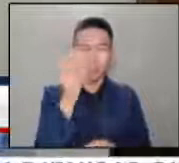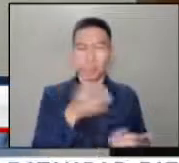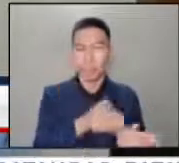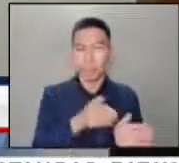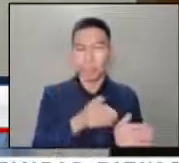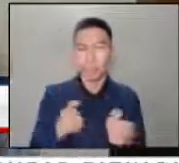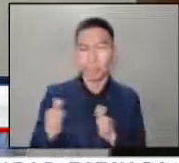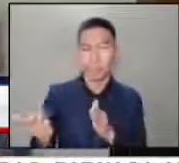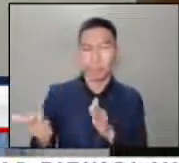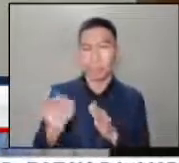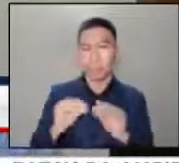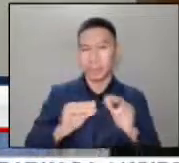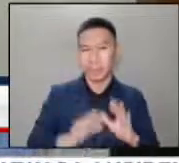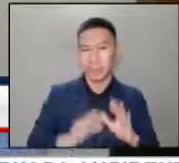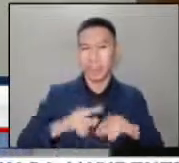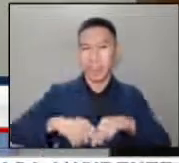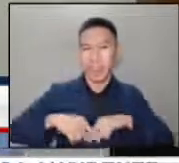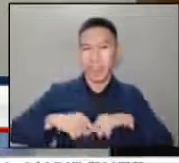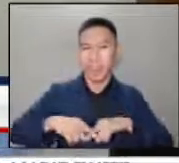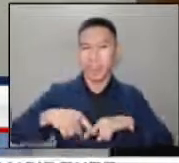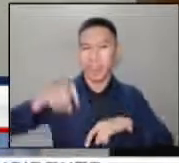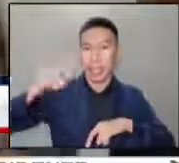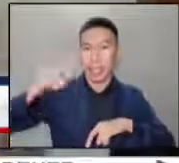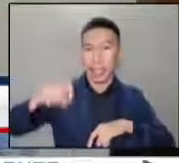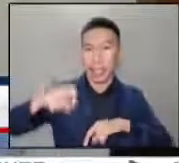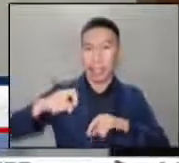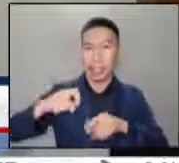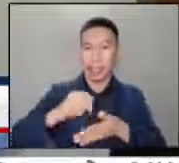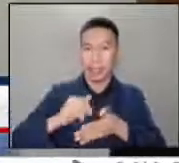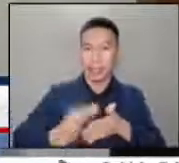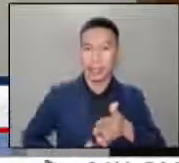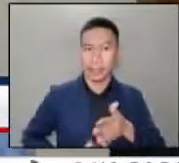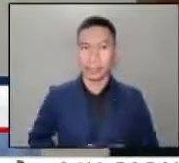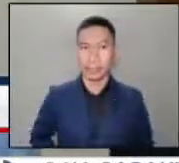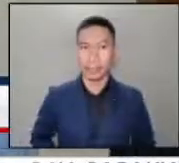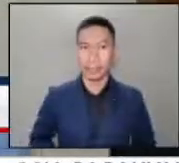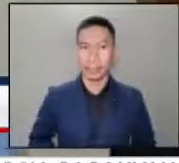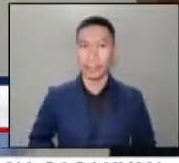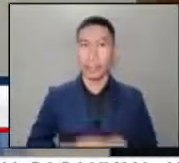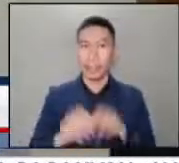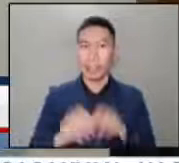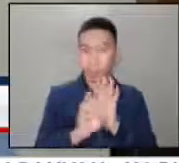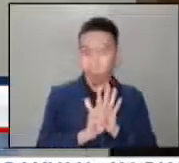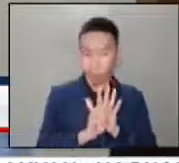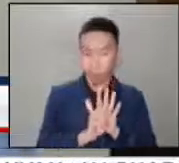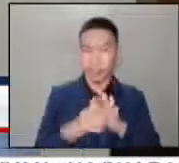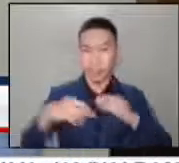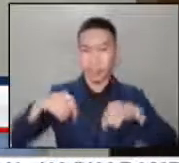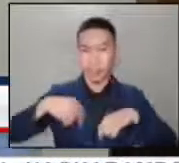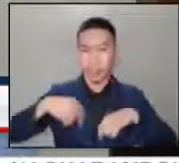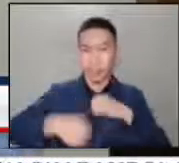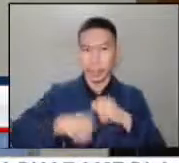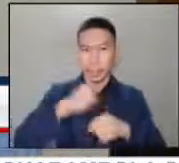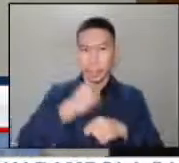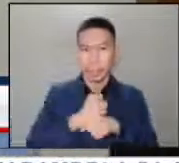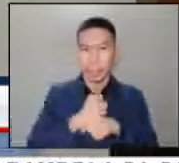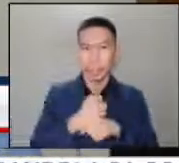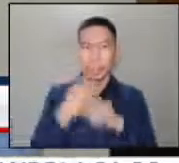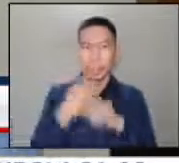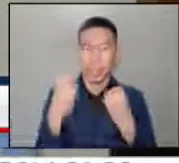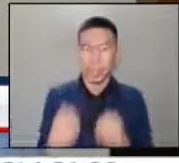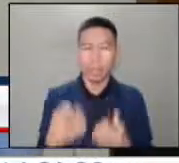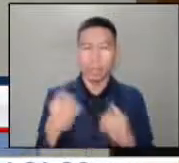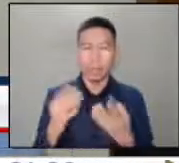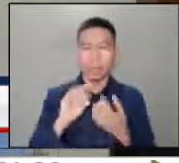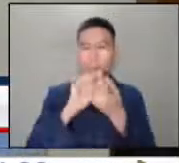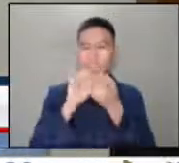sa yung needs ng mga students natin. So like this year, maraming mga nagbabago, or for the